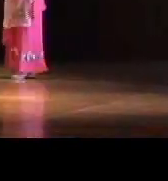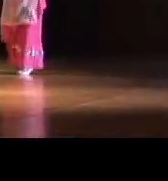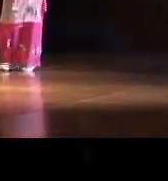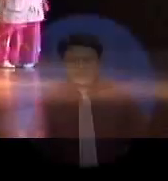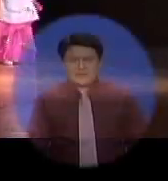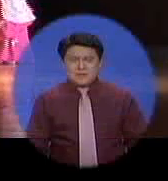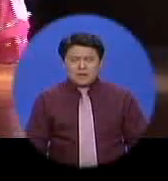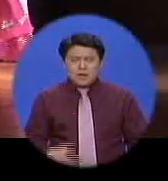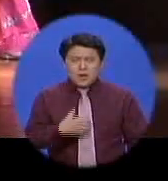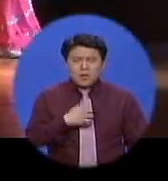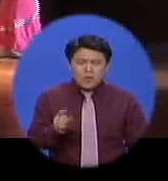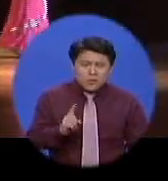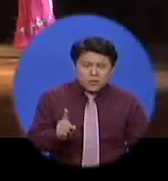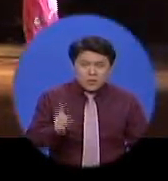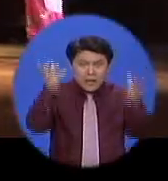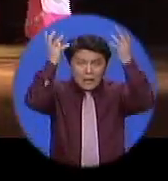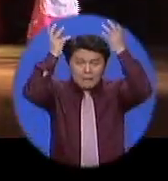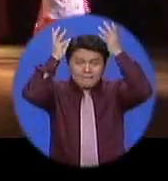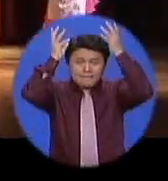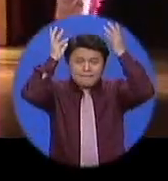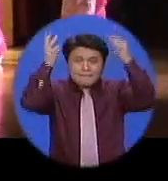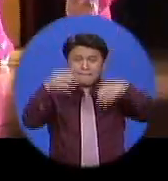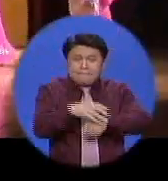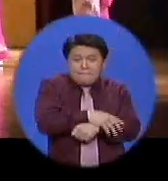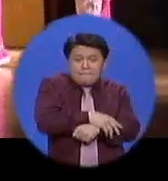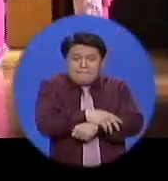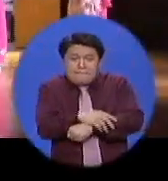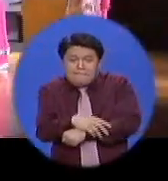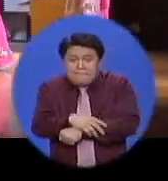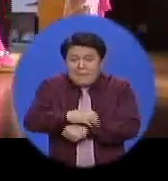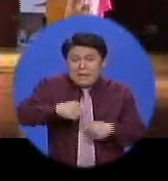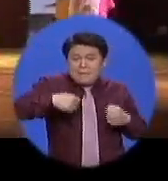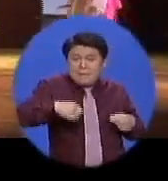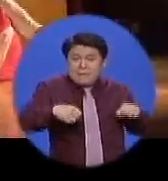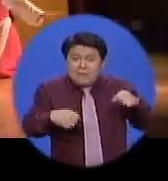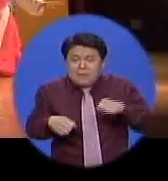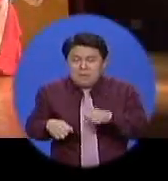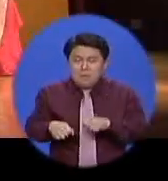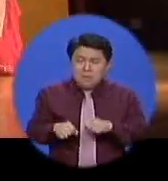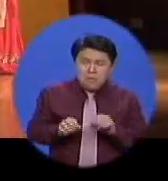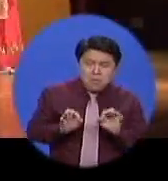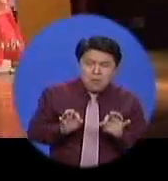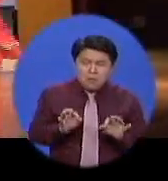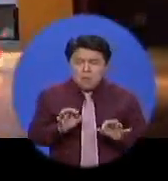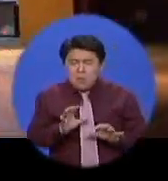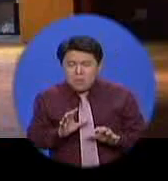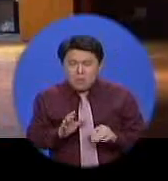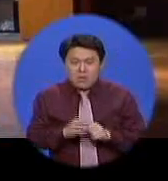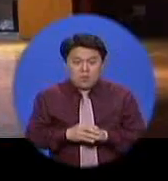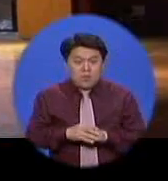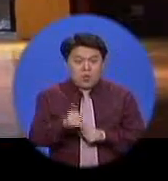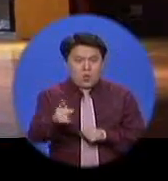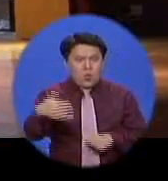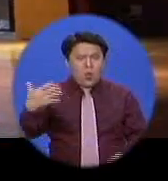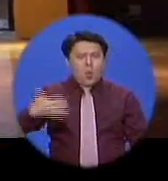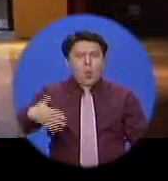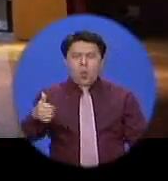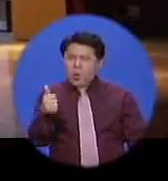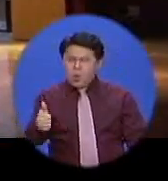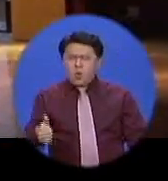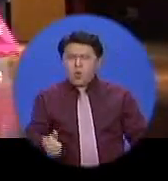위험하진 않을까 도자기를 머리에 얹고 가벼운 춤사위도 보입니다. 정말 다들